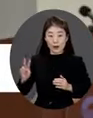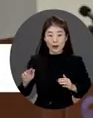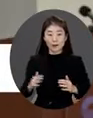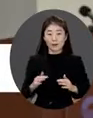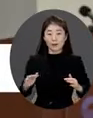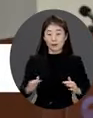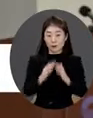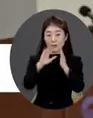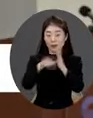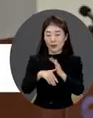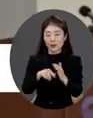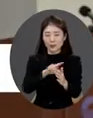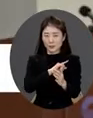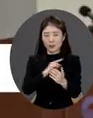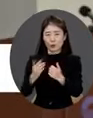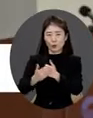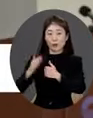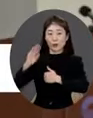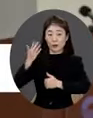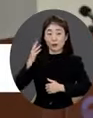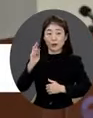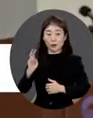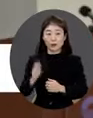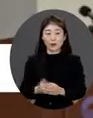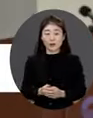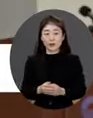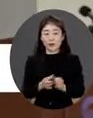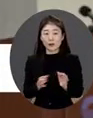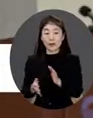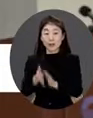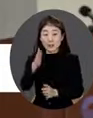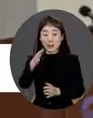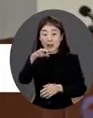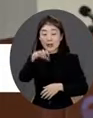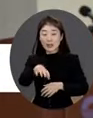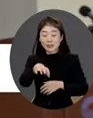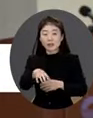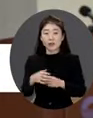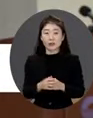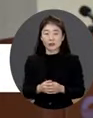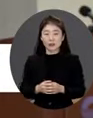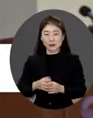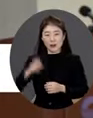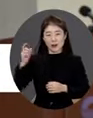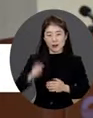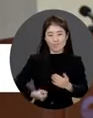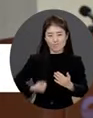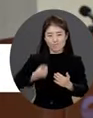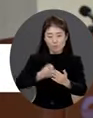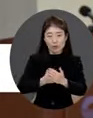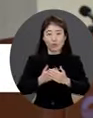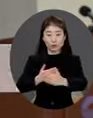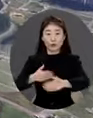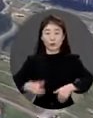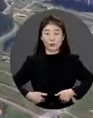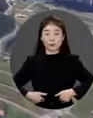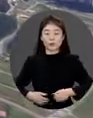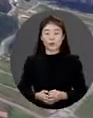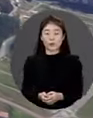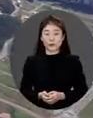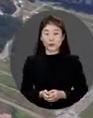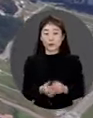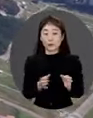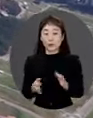집안 한테 큰 기반이 되지 않을까 생각이 들고요 키 메시가 강력하게 이어지 를 추진해야 된다고 생각을 합니다